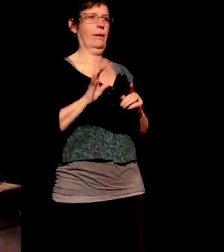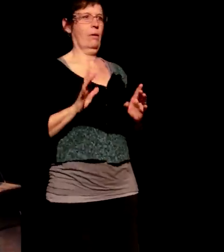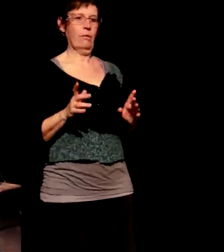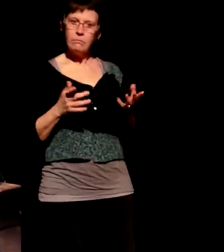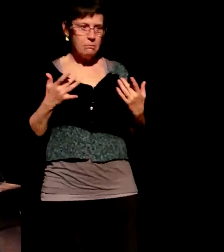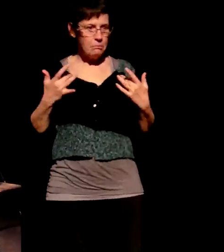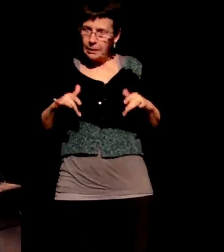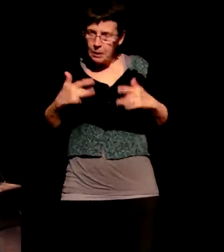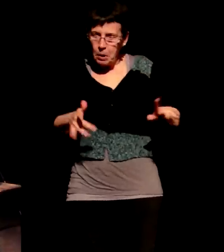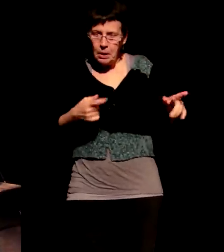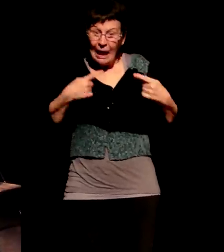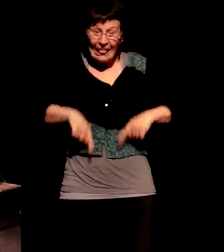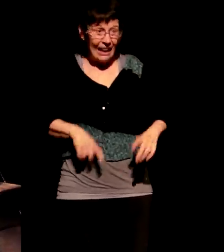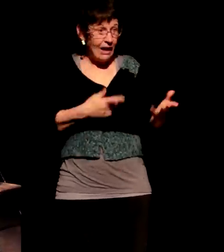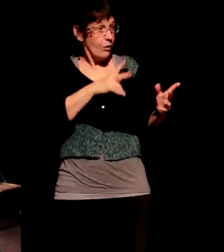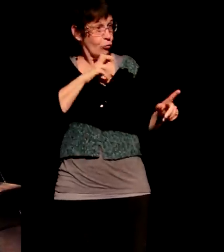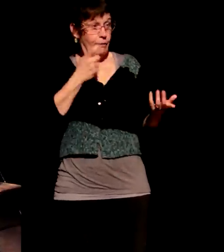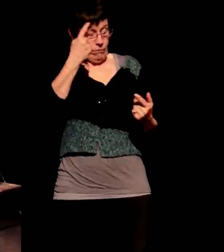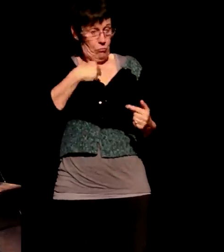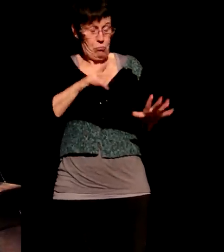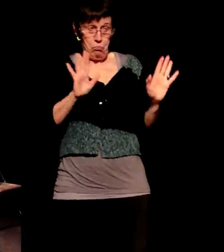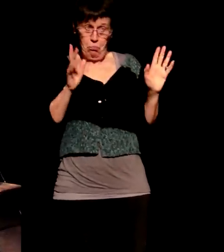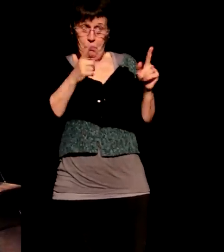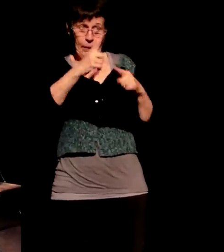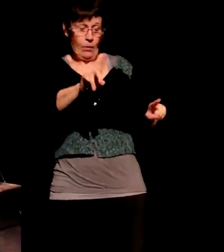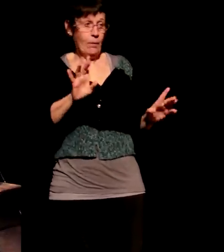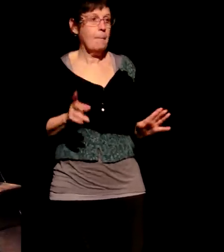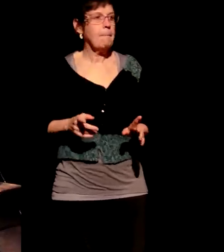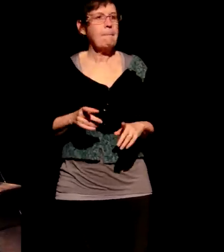en France donc. Et donc j'ai rencontré cette personne, Claire Mial.